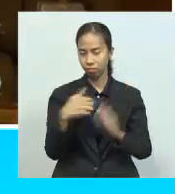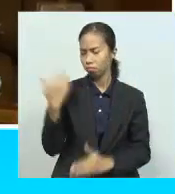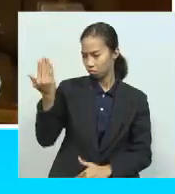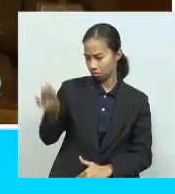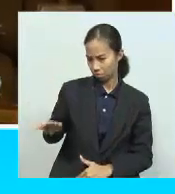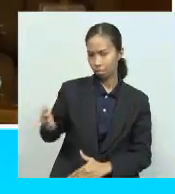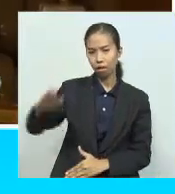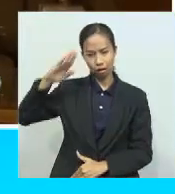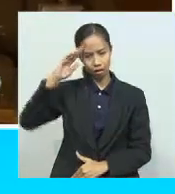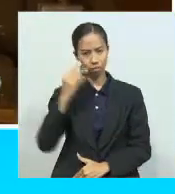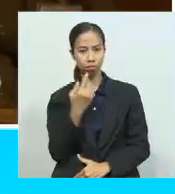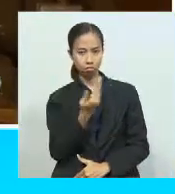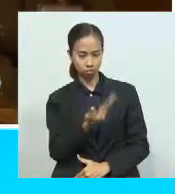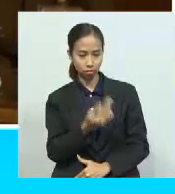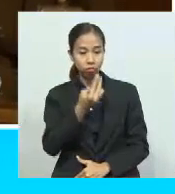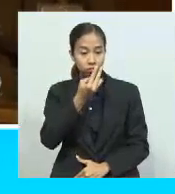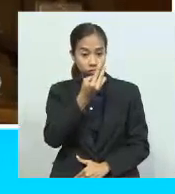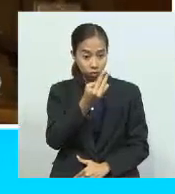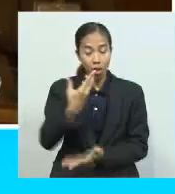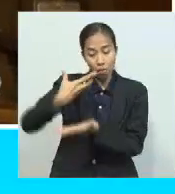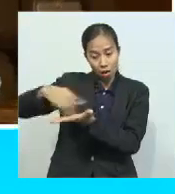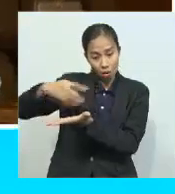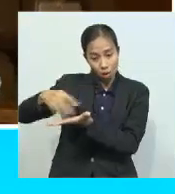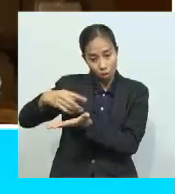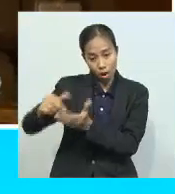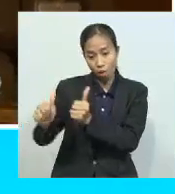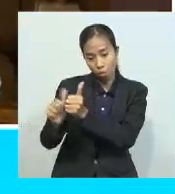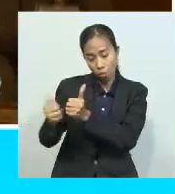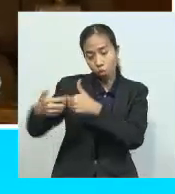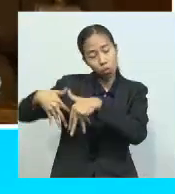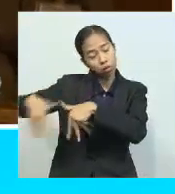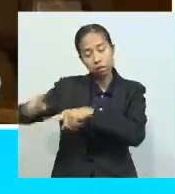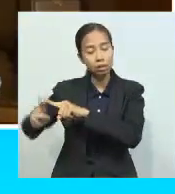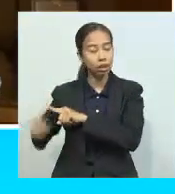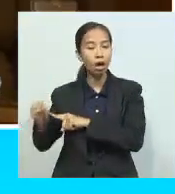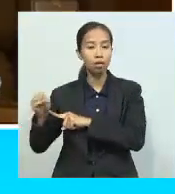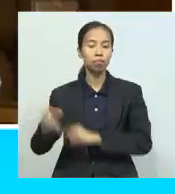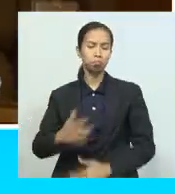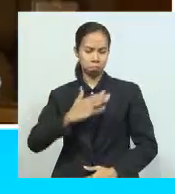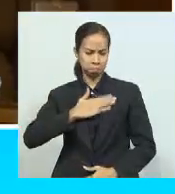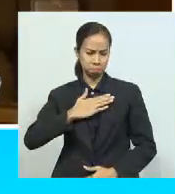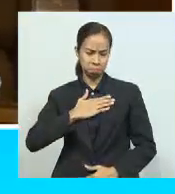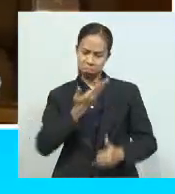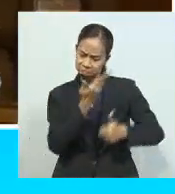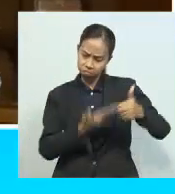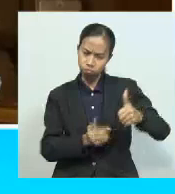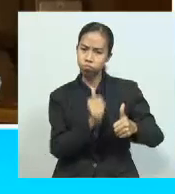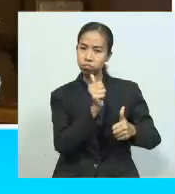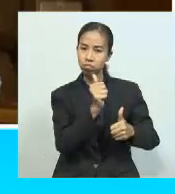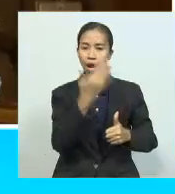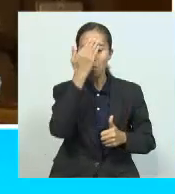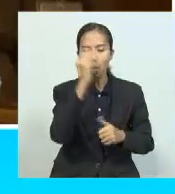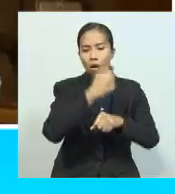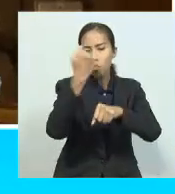านได้ชี้แจงให้ผู้ใต้บัญชาฟังนะครับเรามีสมบัติผู้ดีนะครับเราถูก